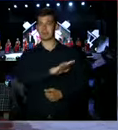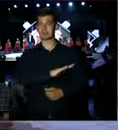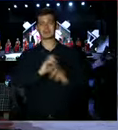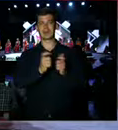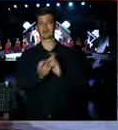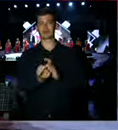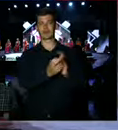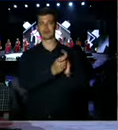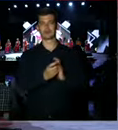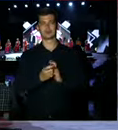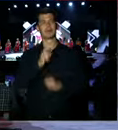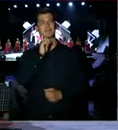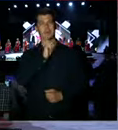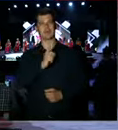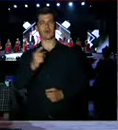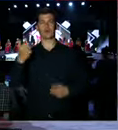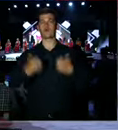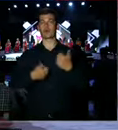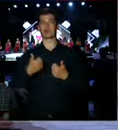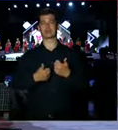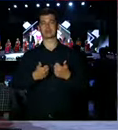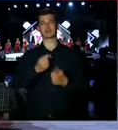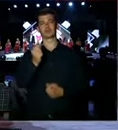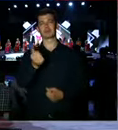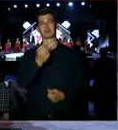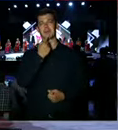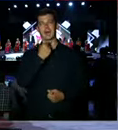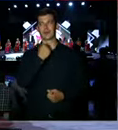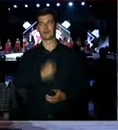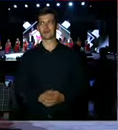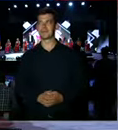sąsiadów jest takich konkursów bardzo mało.